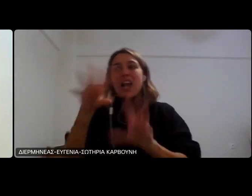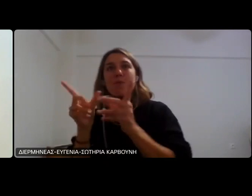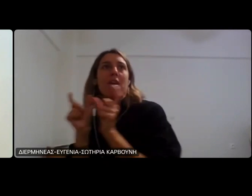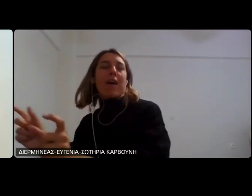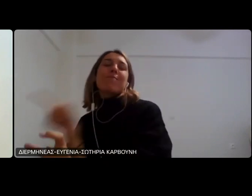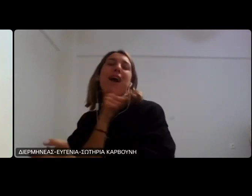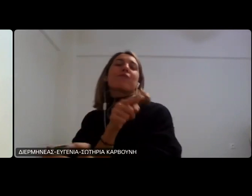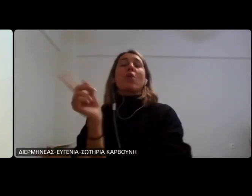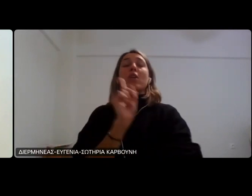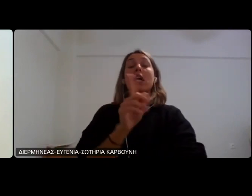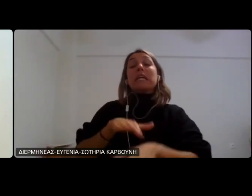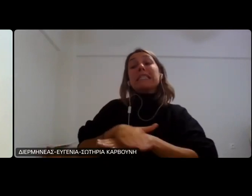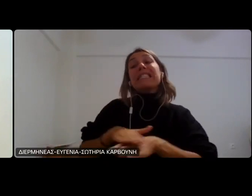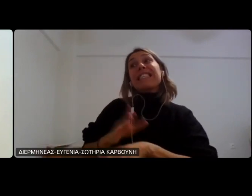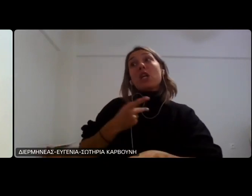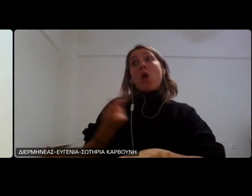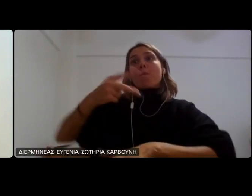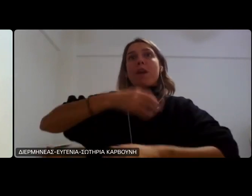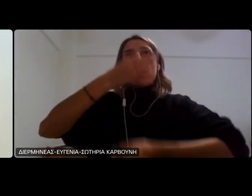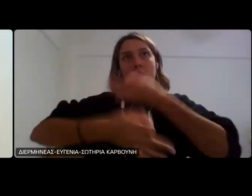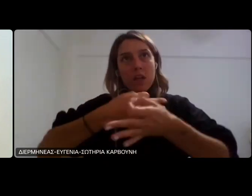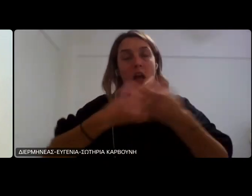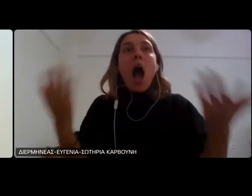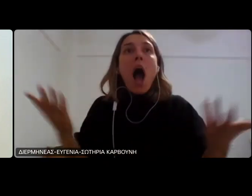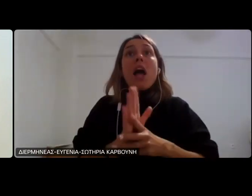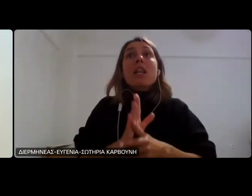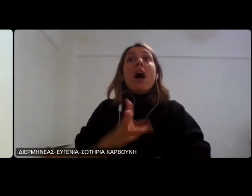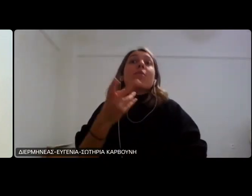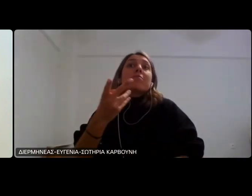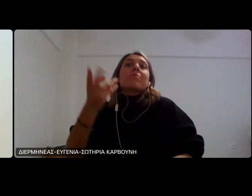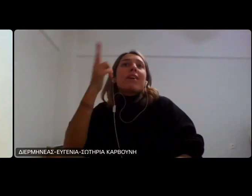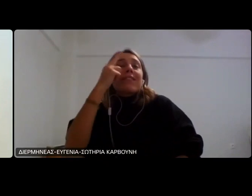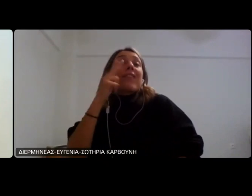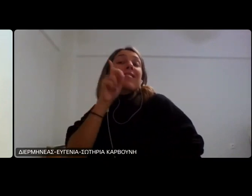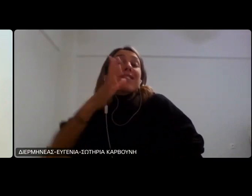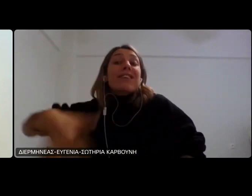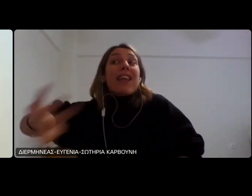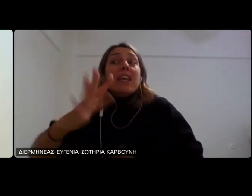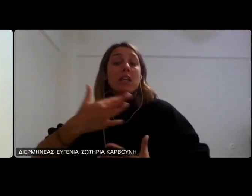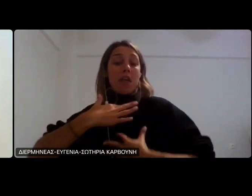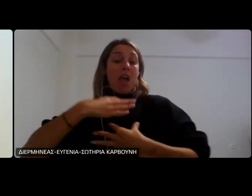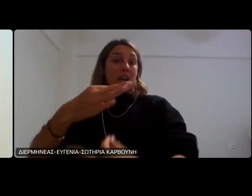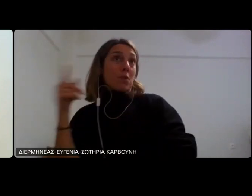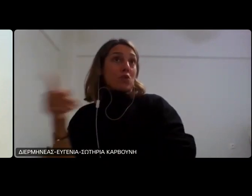παρεμβαίνω, αλλά αισθάνομαι από τα ονόματα που βλέπω ότι δεν υπάρχει εκπροσώπηση από τυφλές γυναίκες και τυφλά